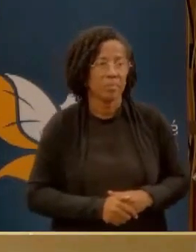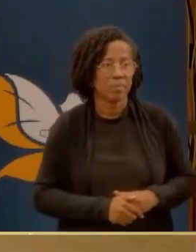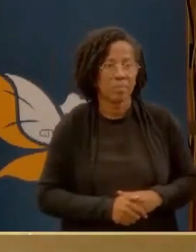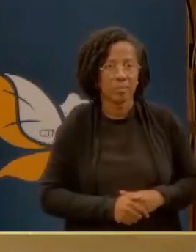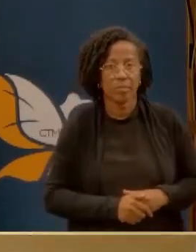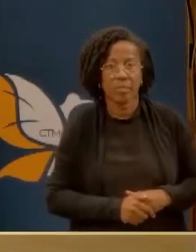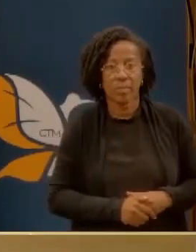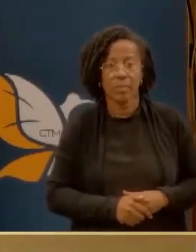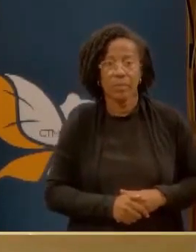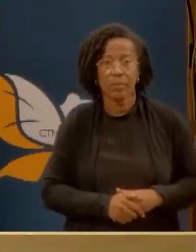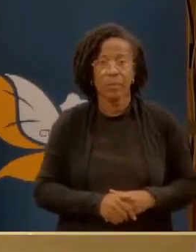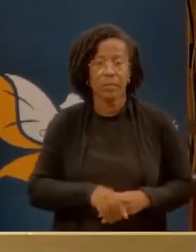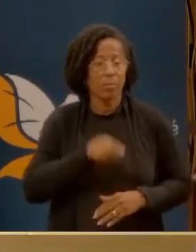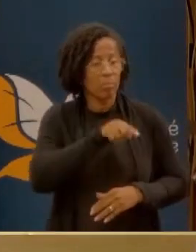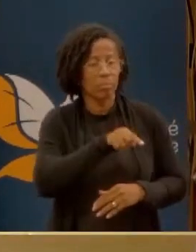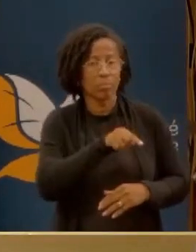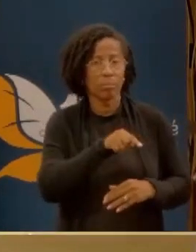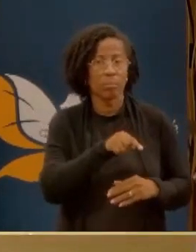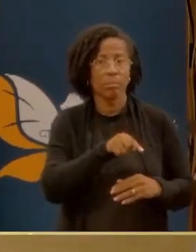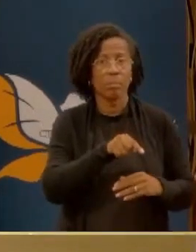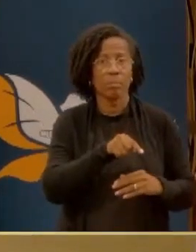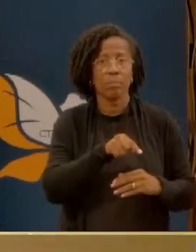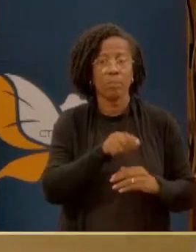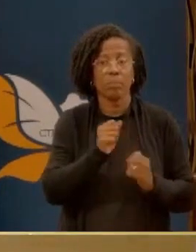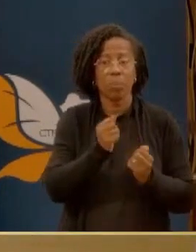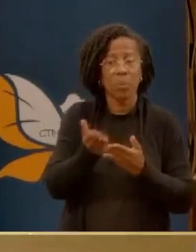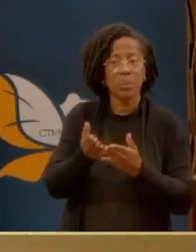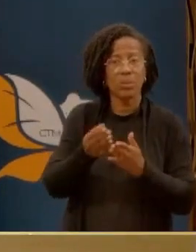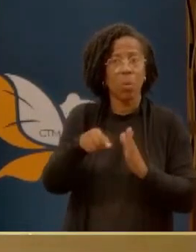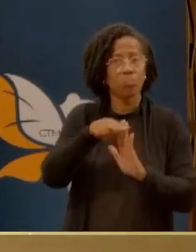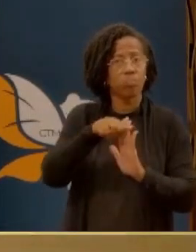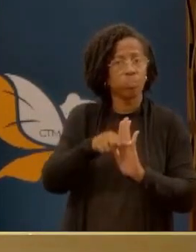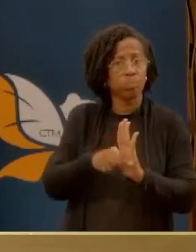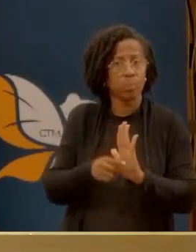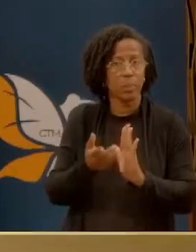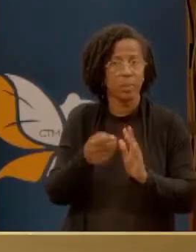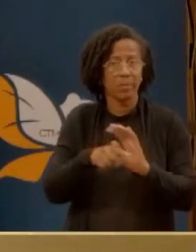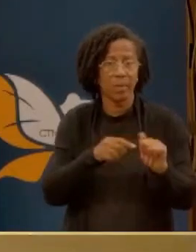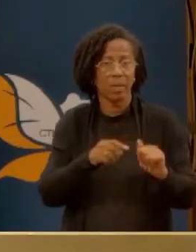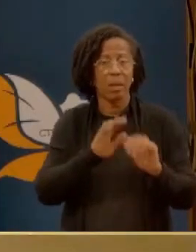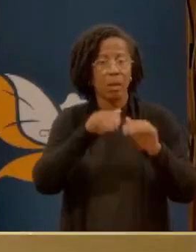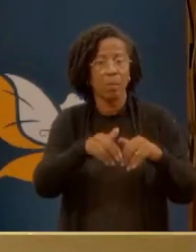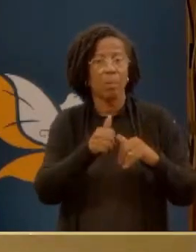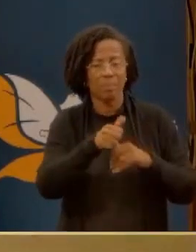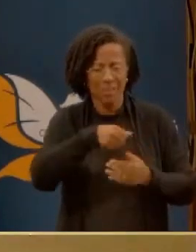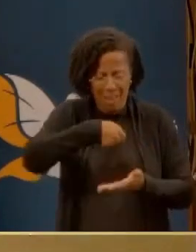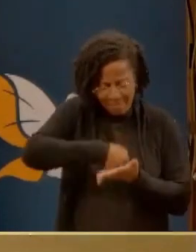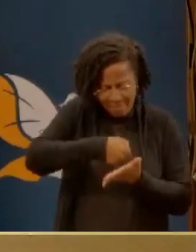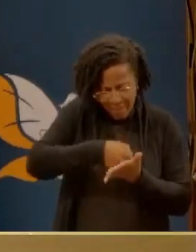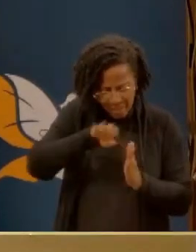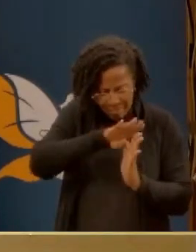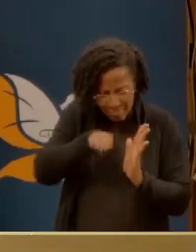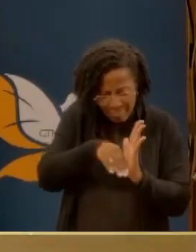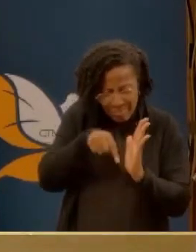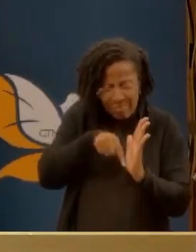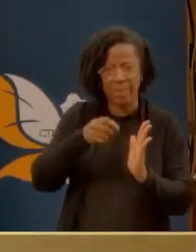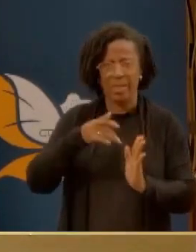Il fait une série de préconisations, et c'est celle qu'il a mis à la fin qui m'intéresse le plus.